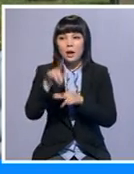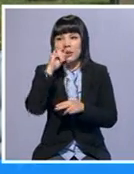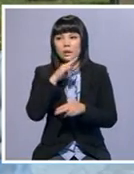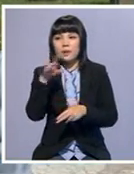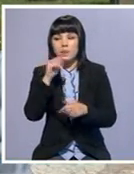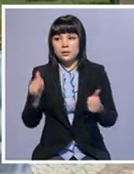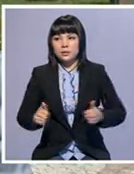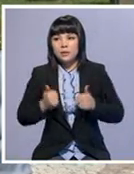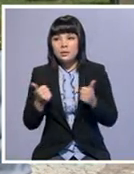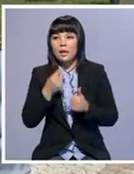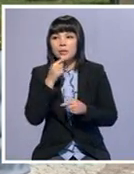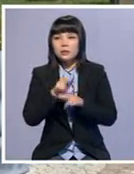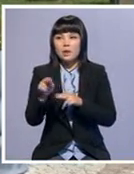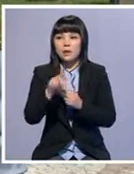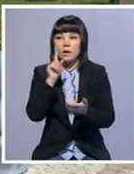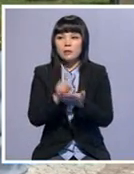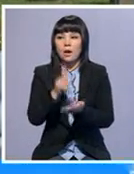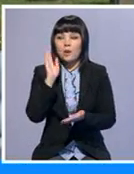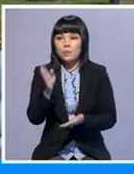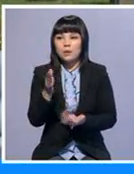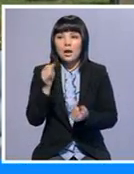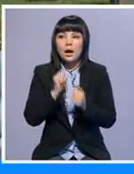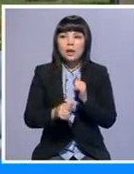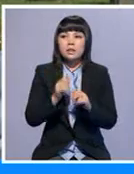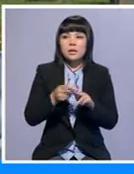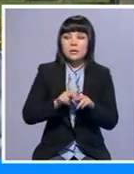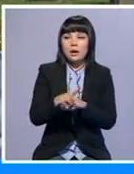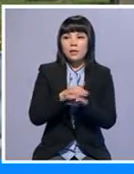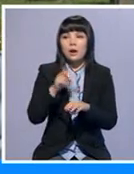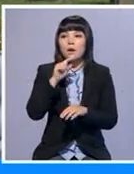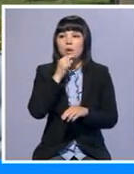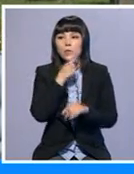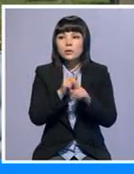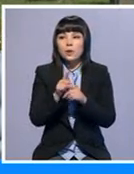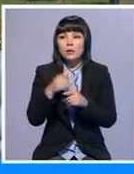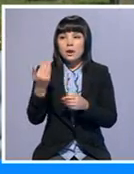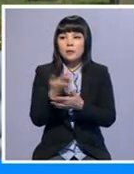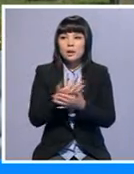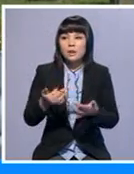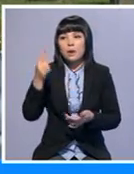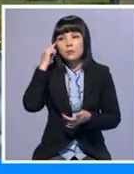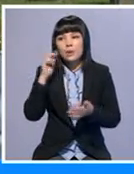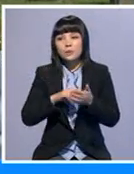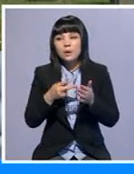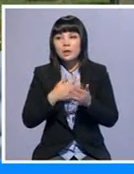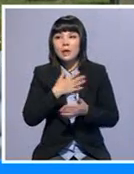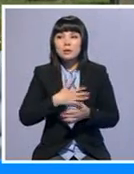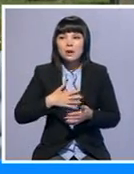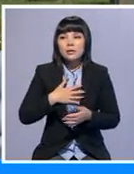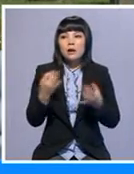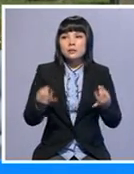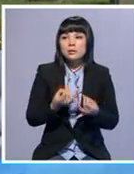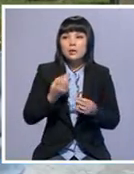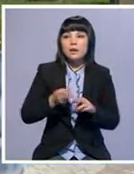елдің экономикалық саяси жағдайына қарай жаңағы түрлі жағдайлар оларды ойландыратын, толғандатын. Соның ішіндегі